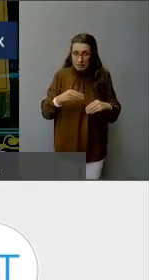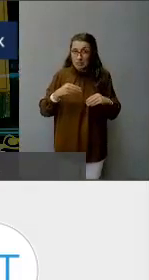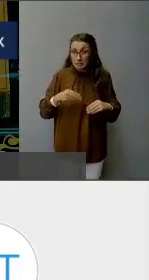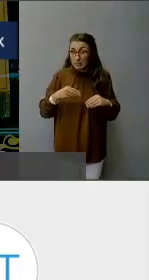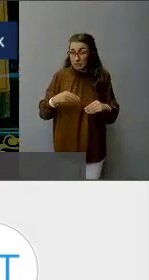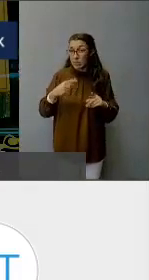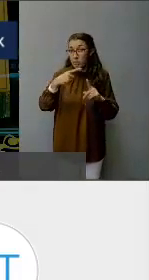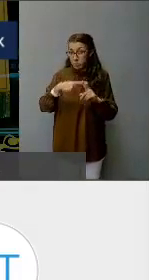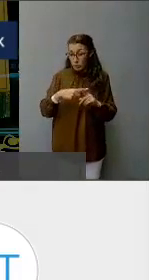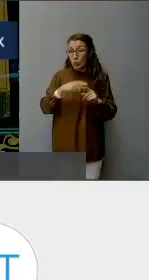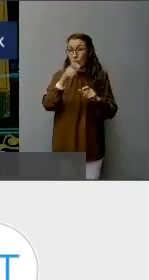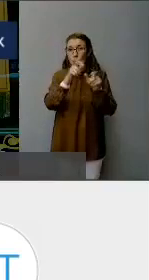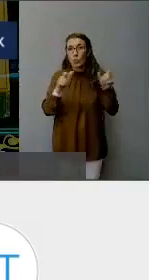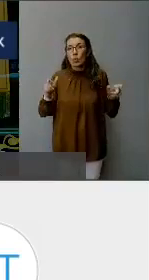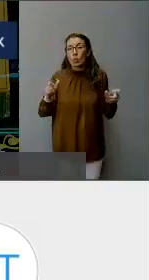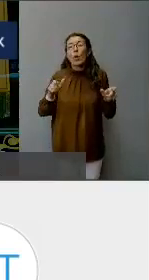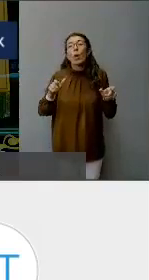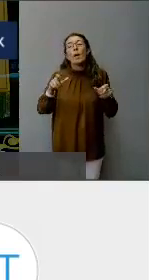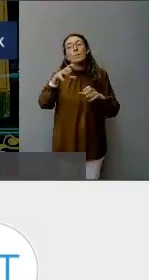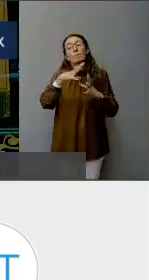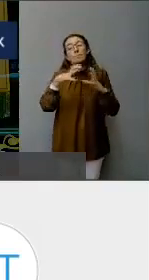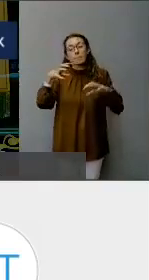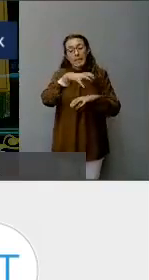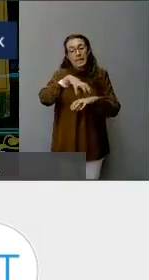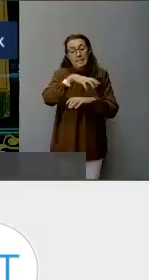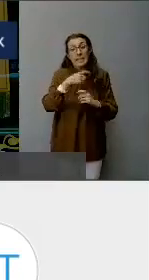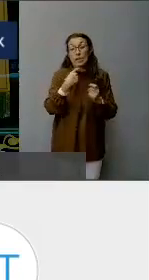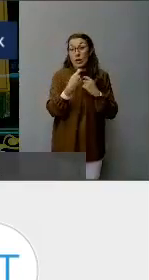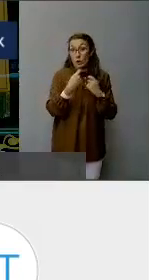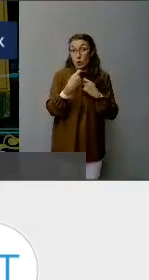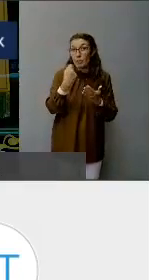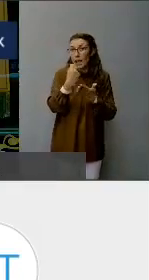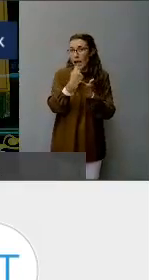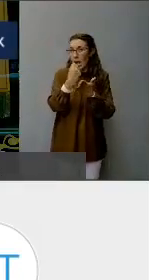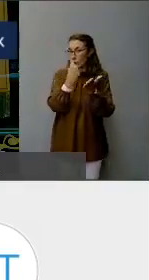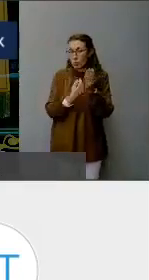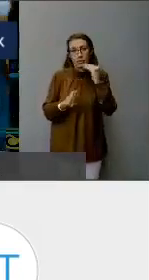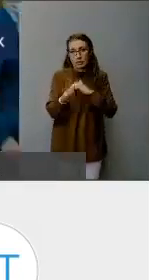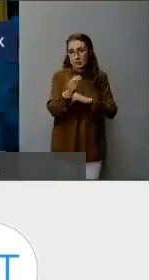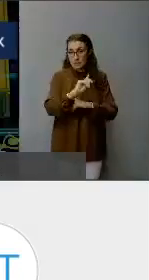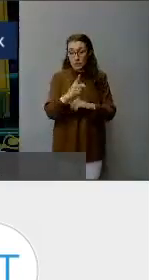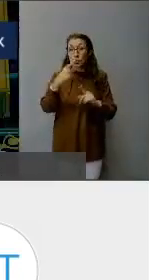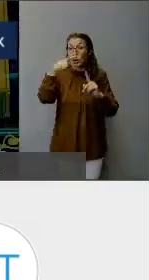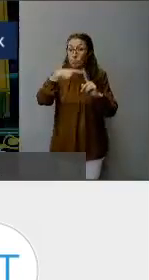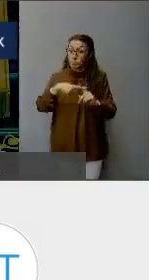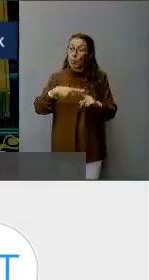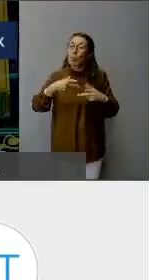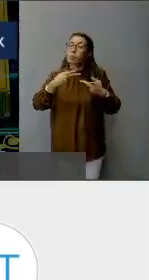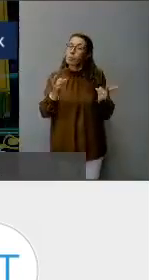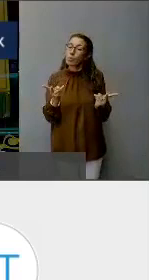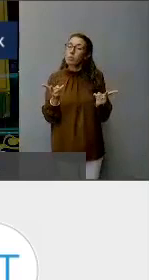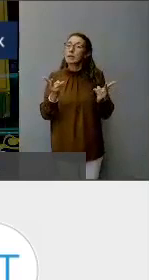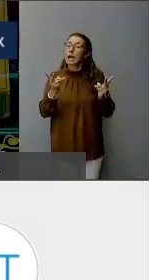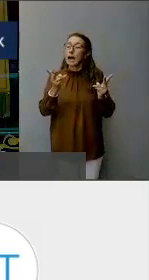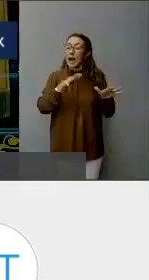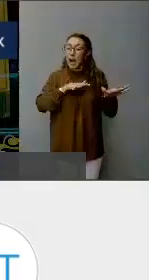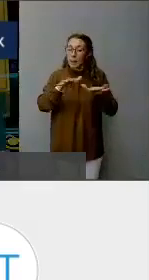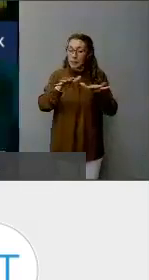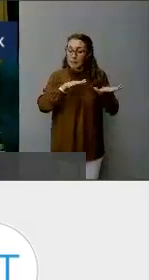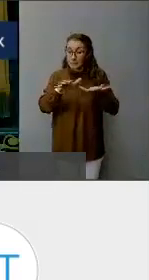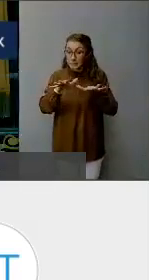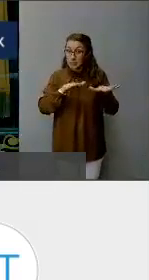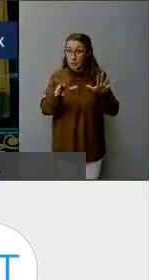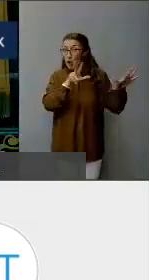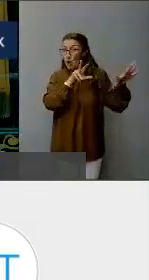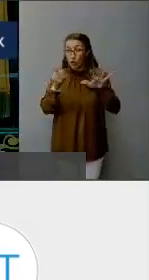autorizzazione da parte del ministero dell'economia e delle finanze del ministero per la pubblica amministrazione circa 800 assunzioni già finanziati